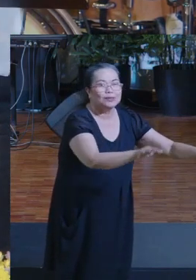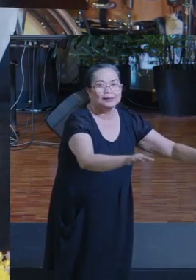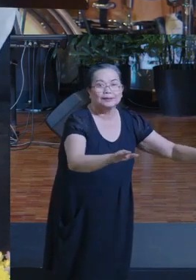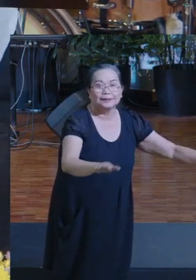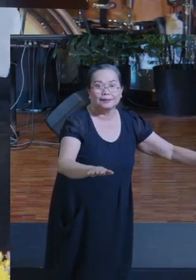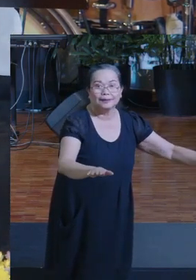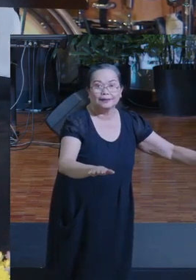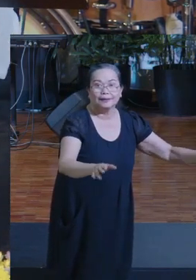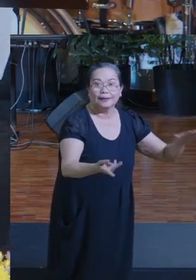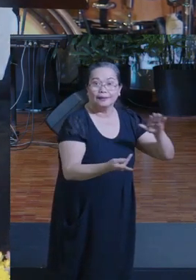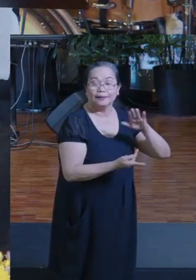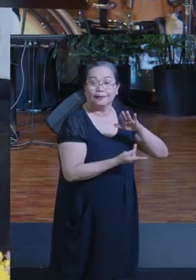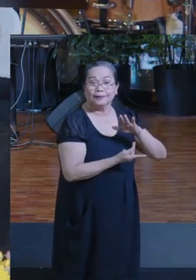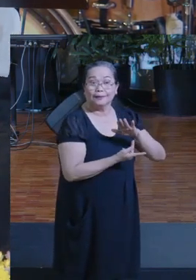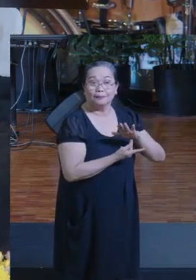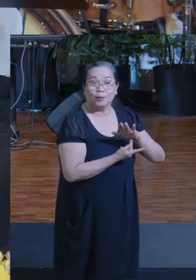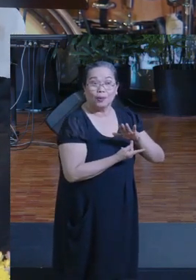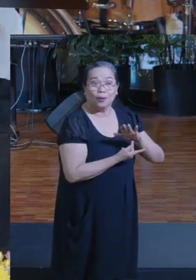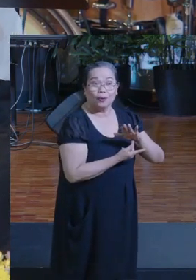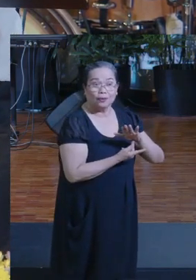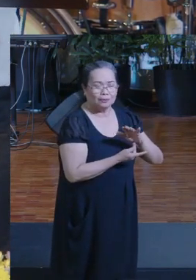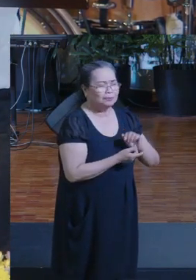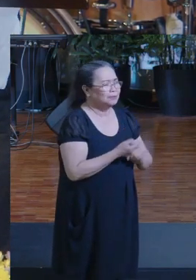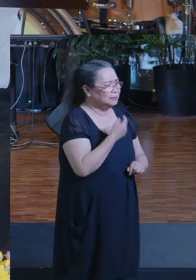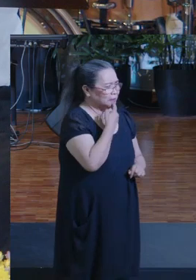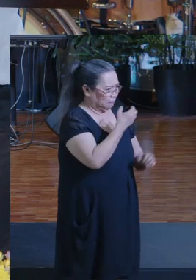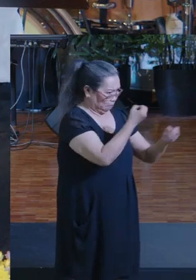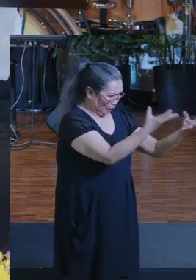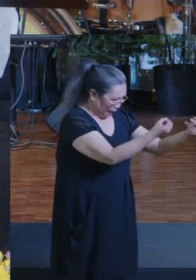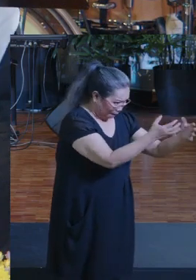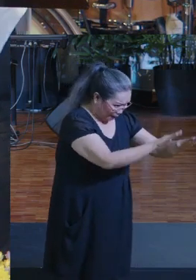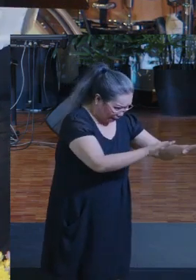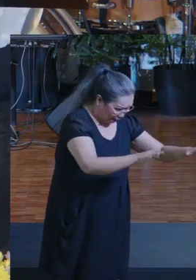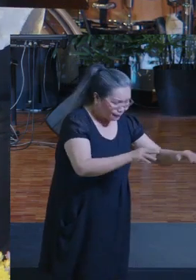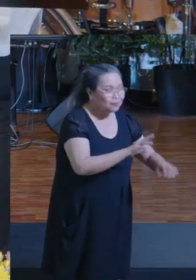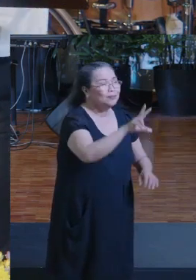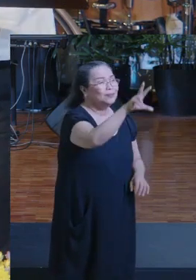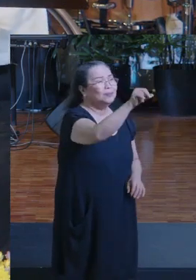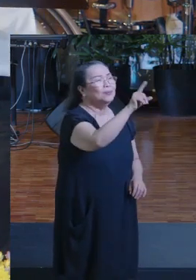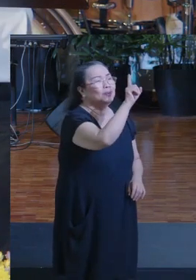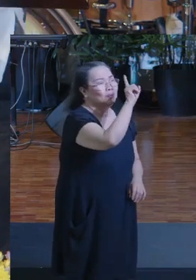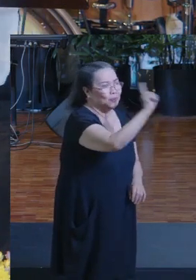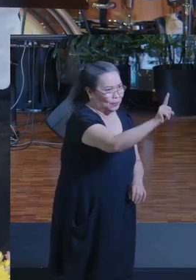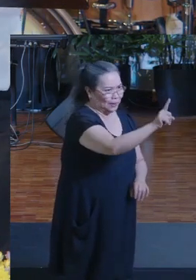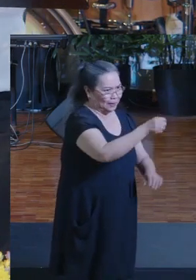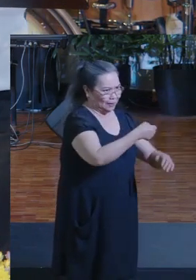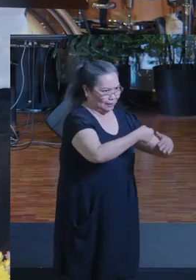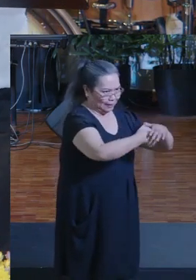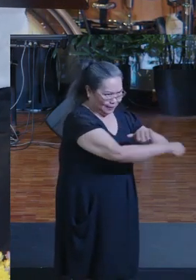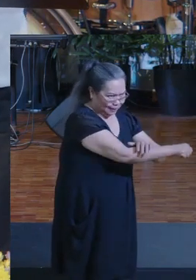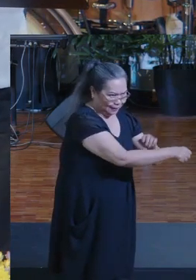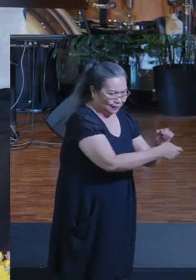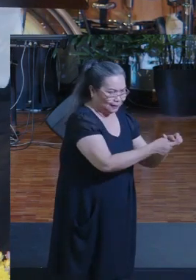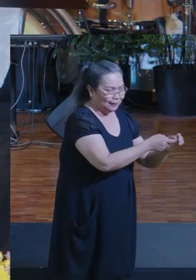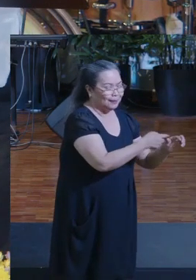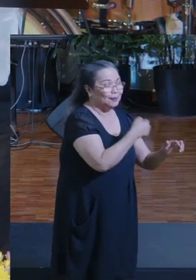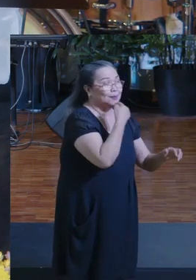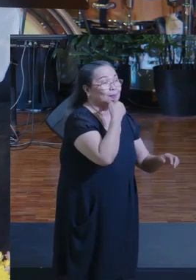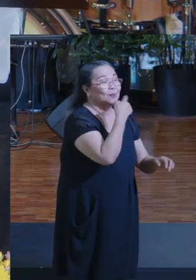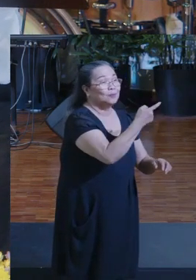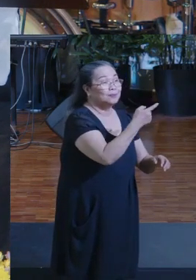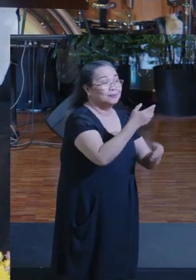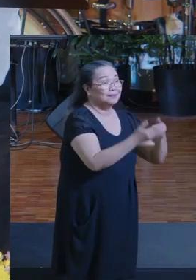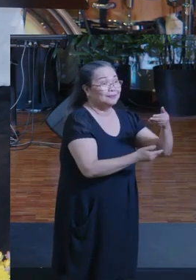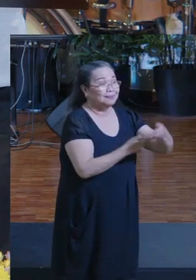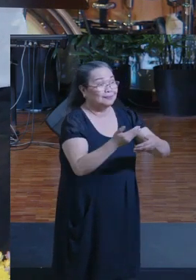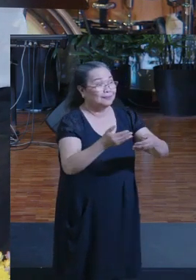ni Pablo dito ay singular. Si Kristo lang yon. Pero actually, in between, marami pong sinalinan